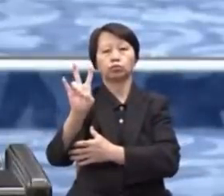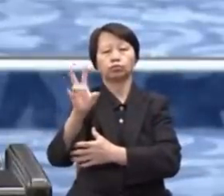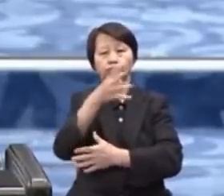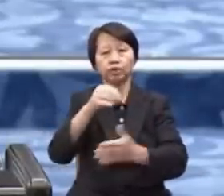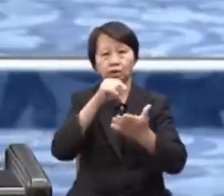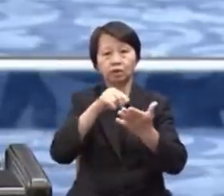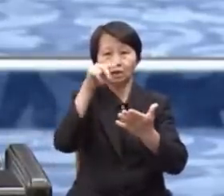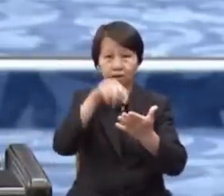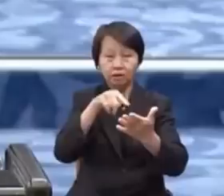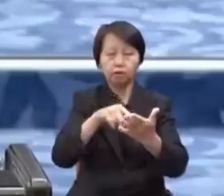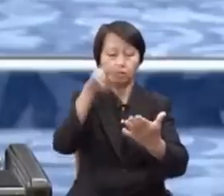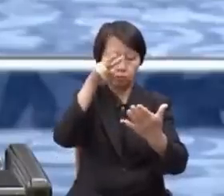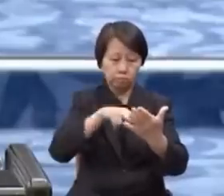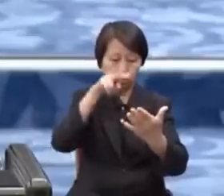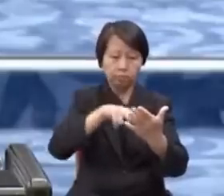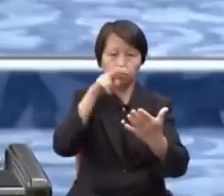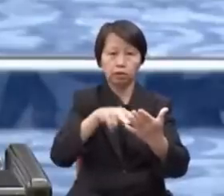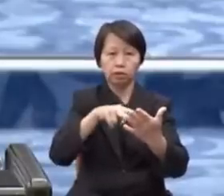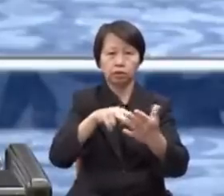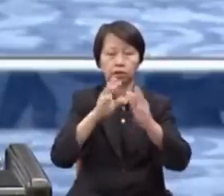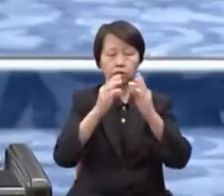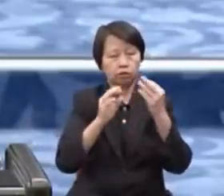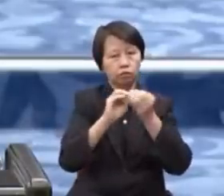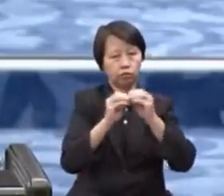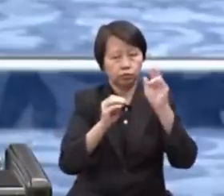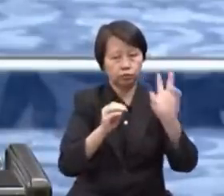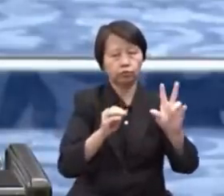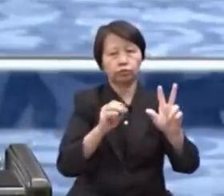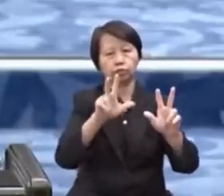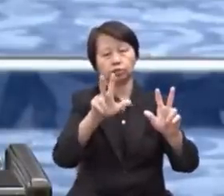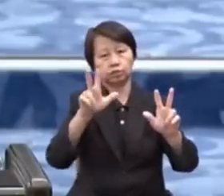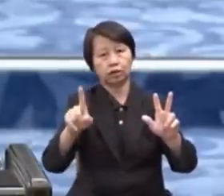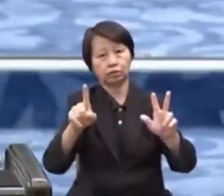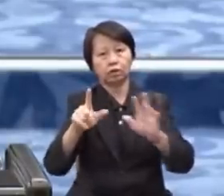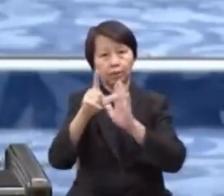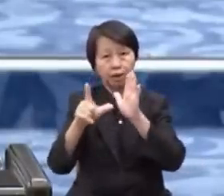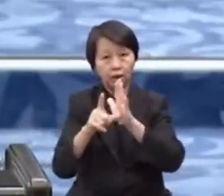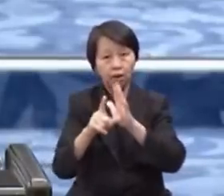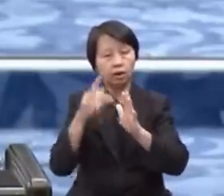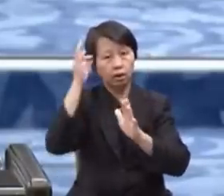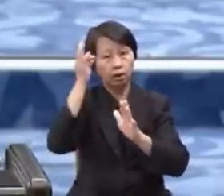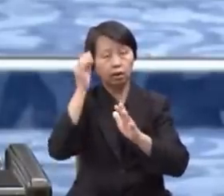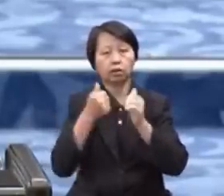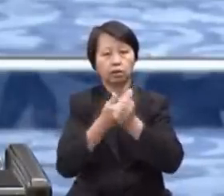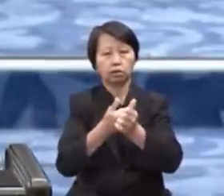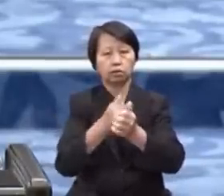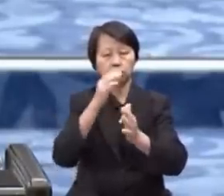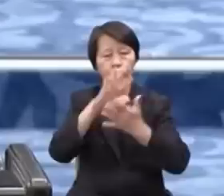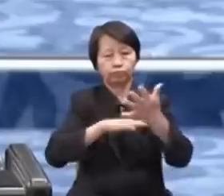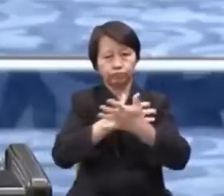dan ini dibaca bahasa 31 perlembagaan bersama jadwal